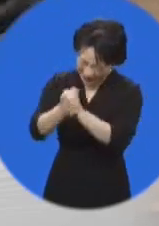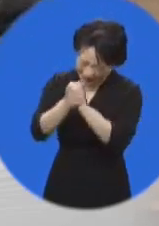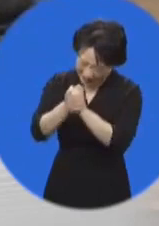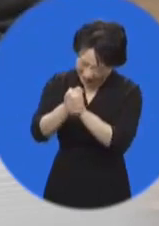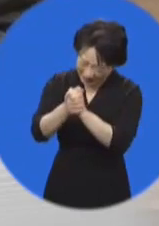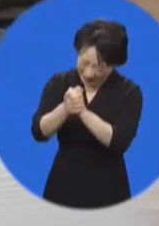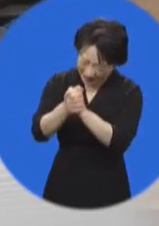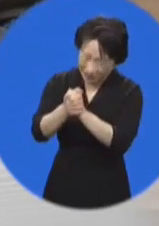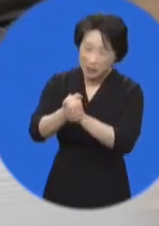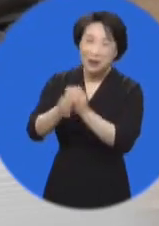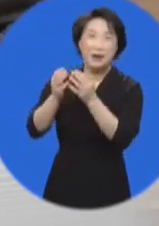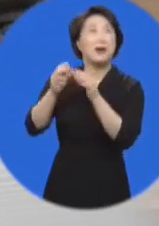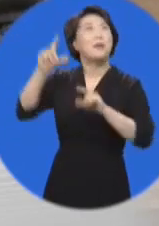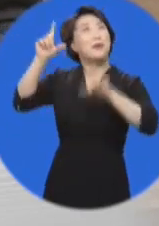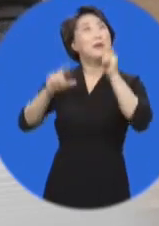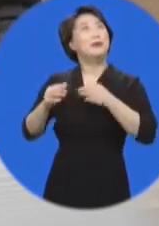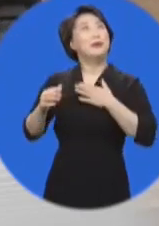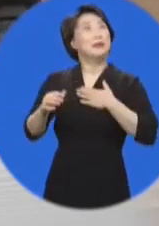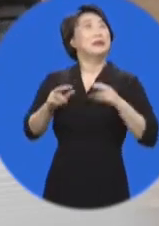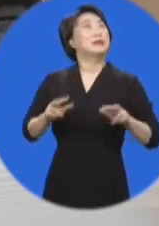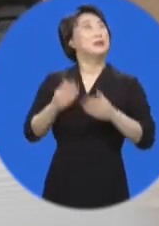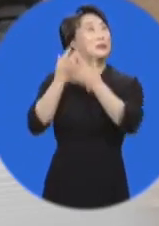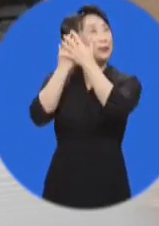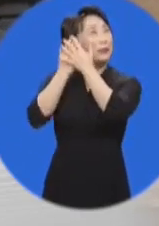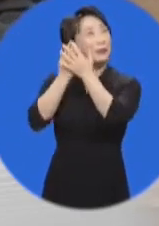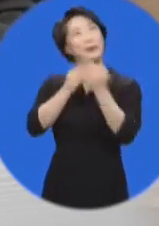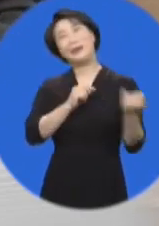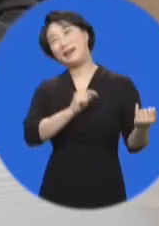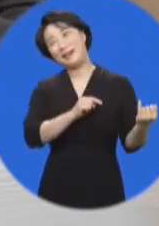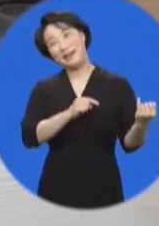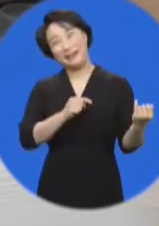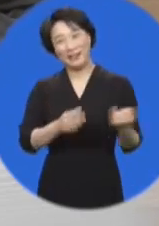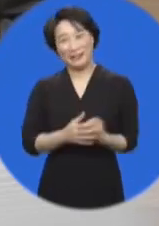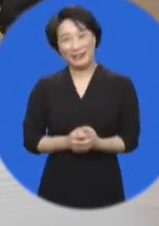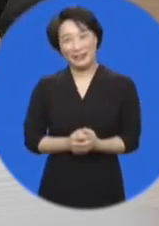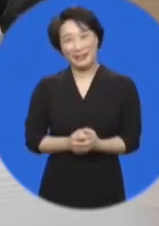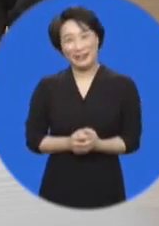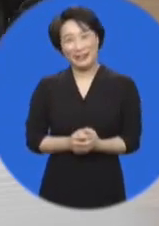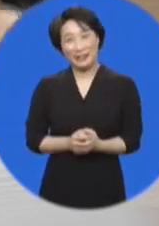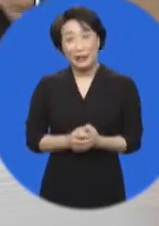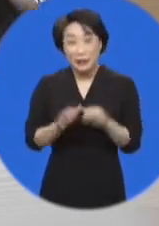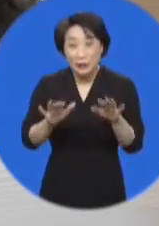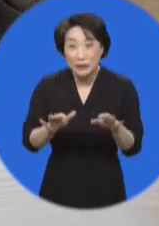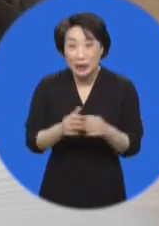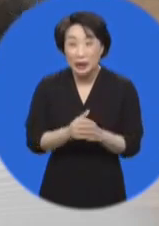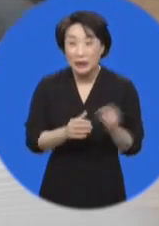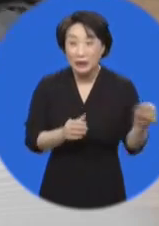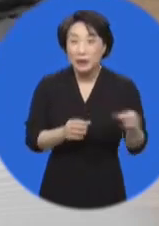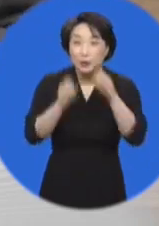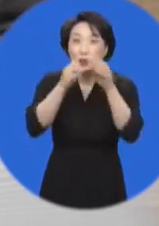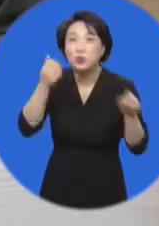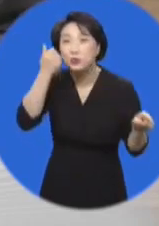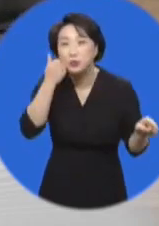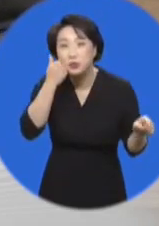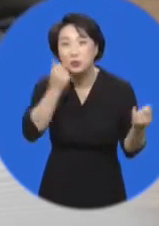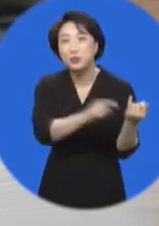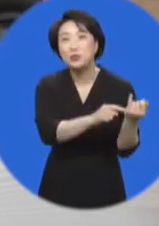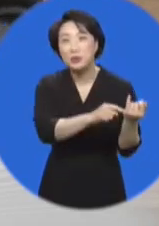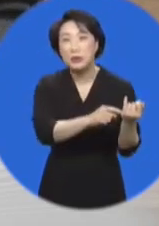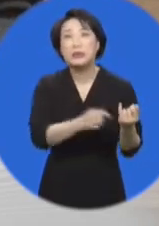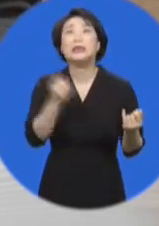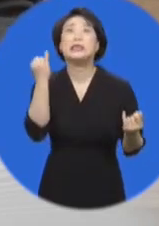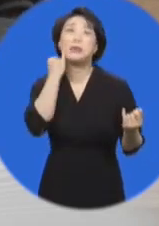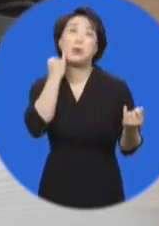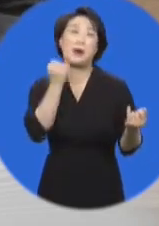밤새도록 기도하는 그 모습이 내 눈에 선연해요. 근데 누가 전도해서 왔느냐?